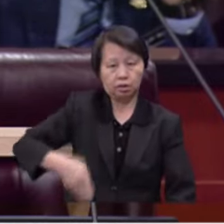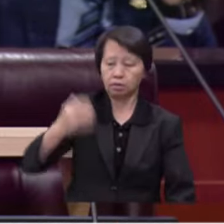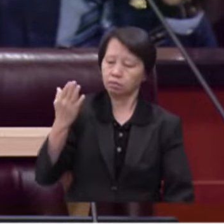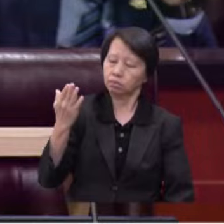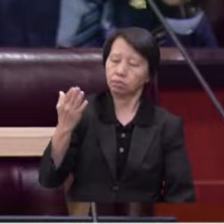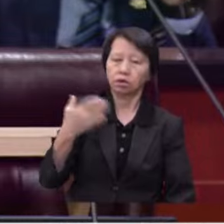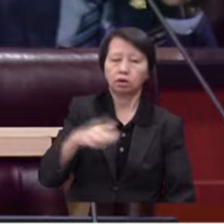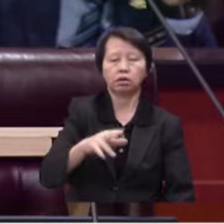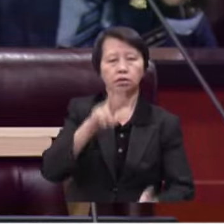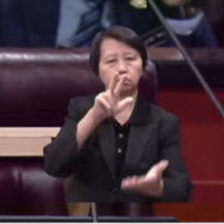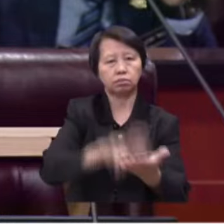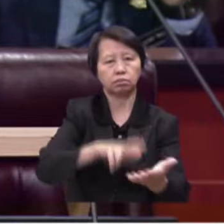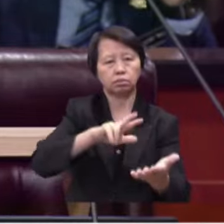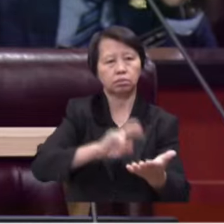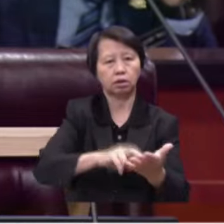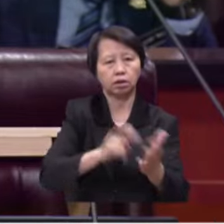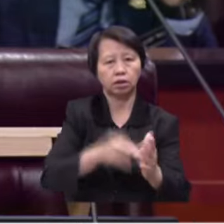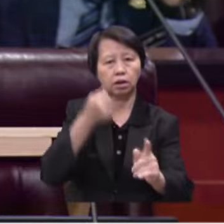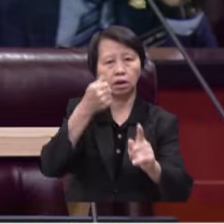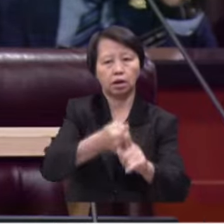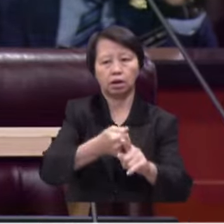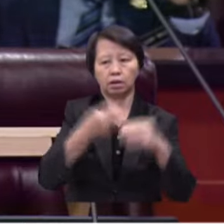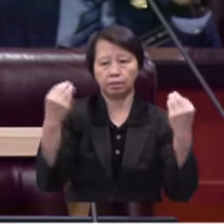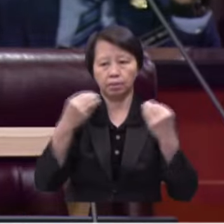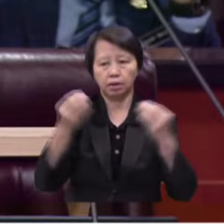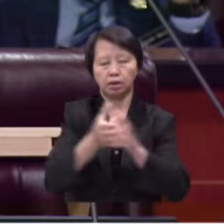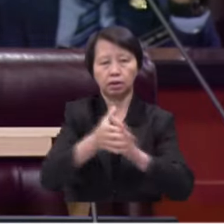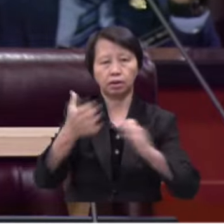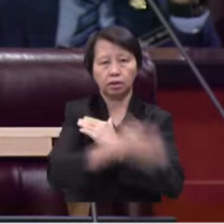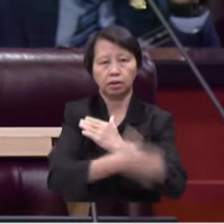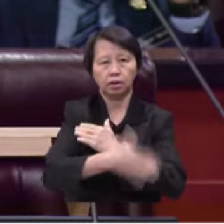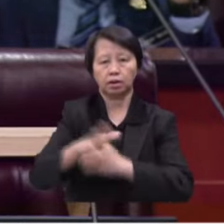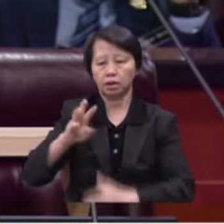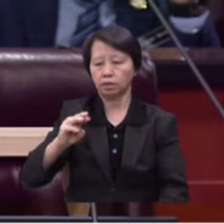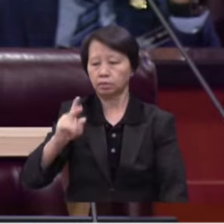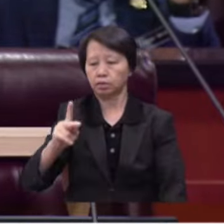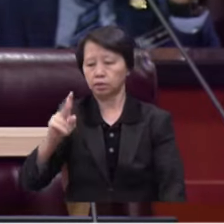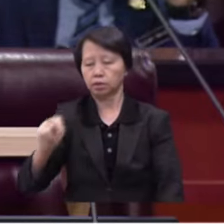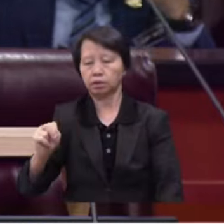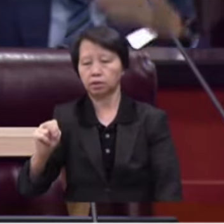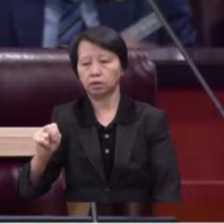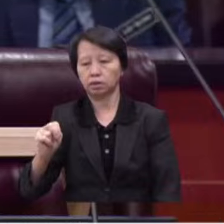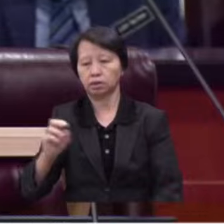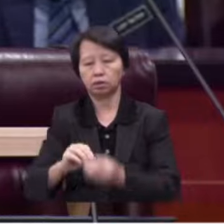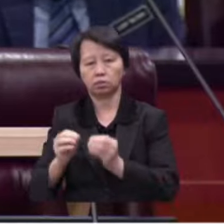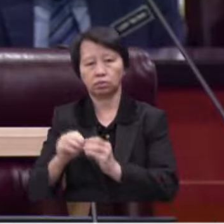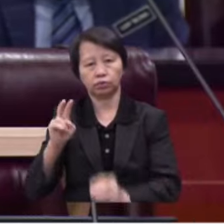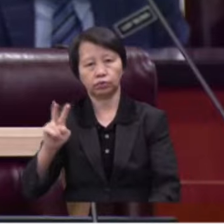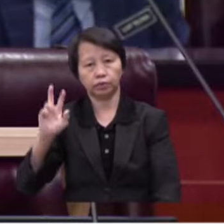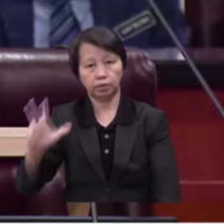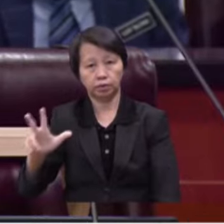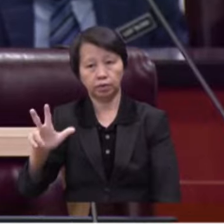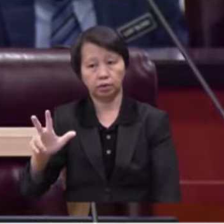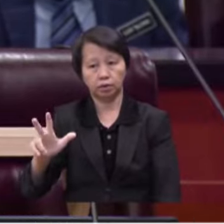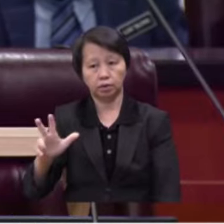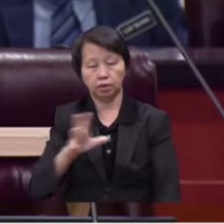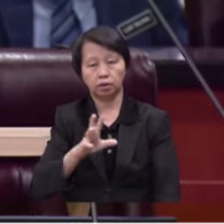ditarikan melalui arahan majelis keselamatan negara MKN nomor 23